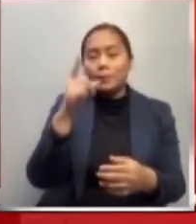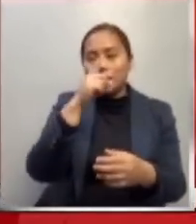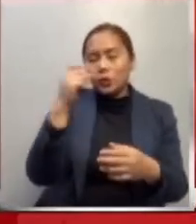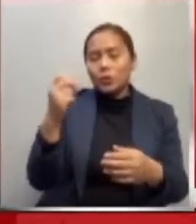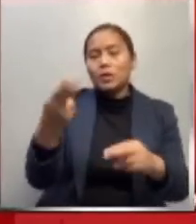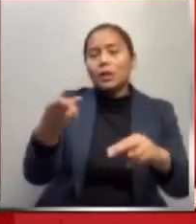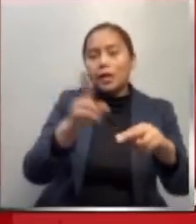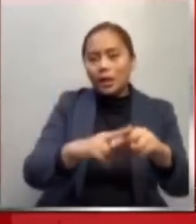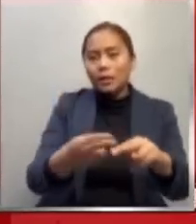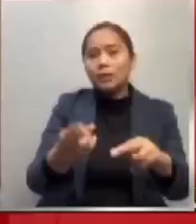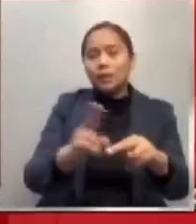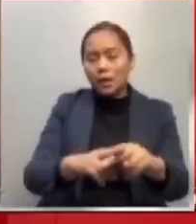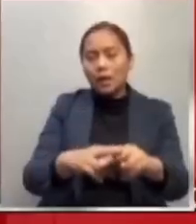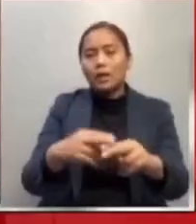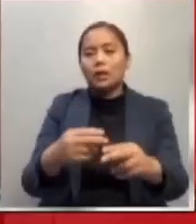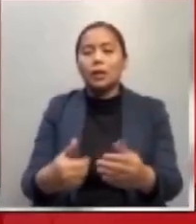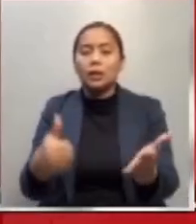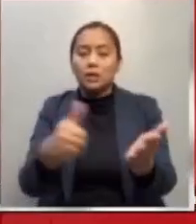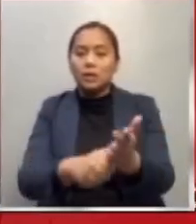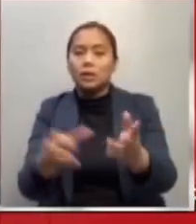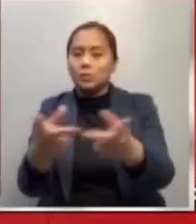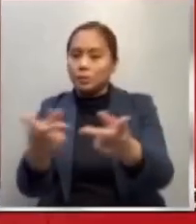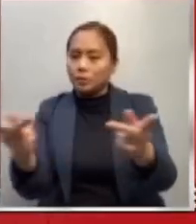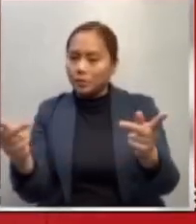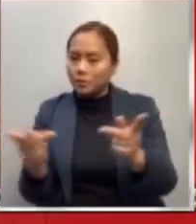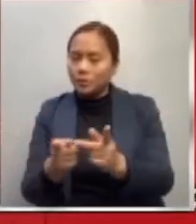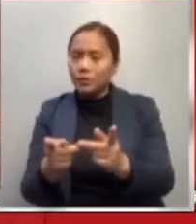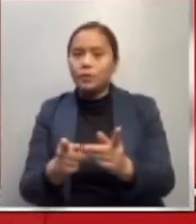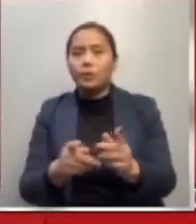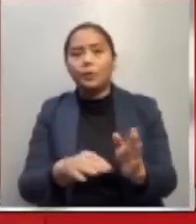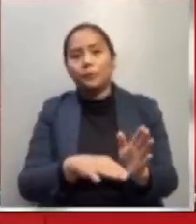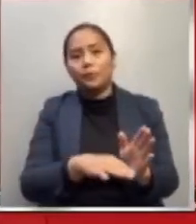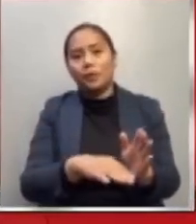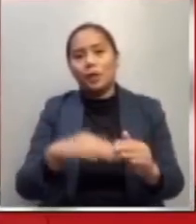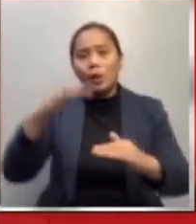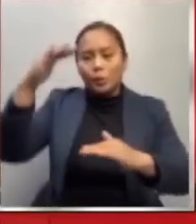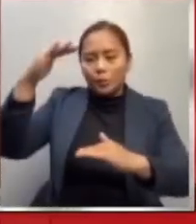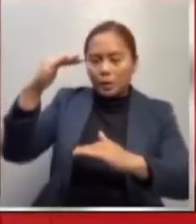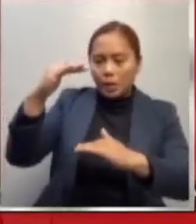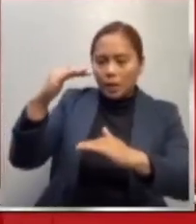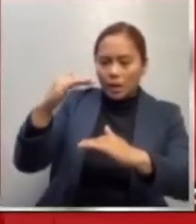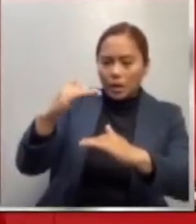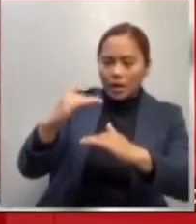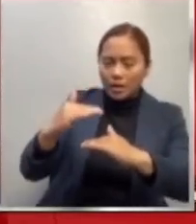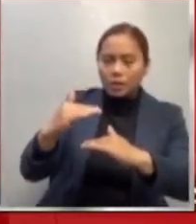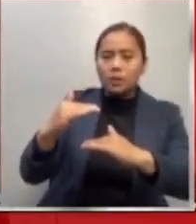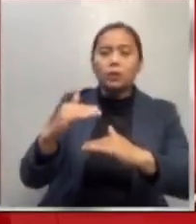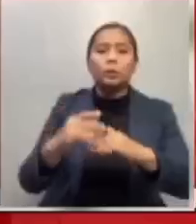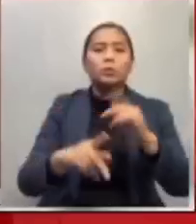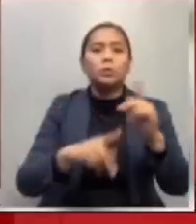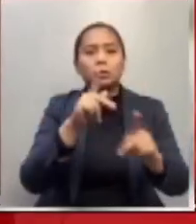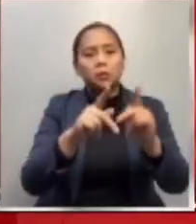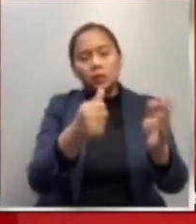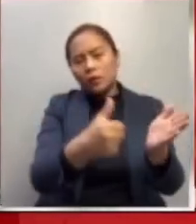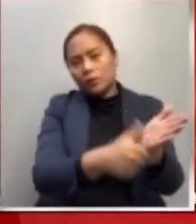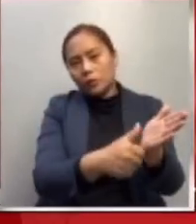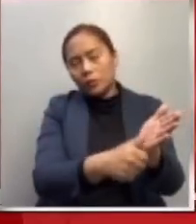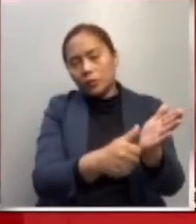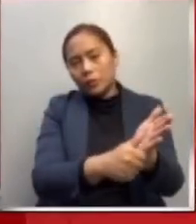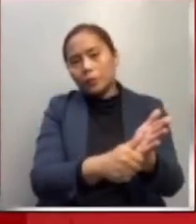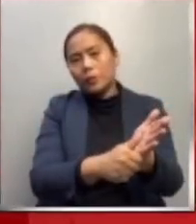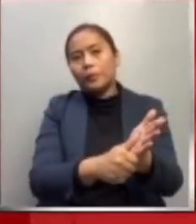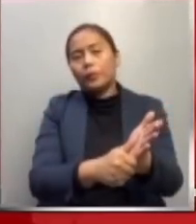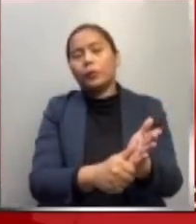natin yung number of voters per clustered precinct para nga maobserbahan itong social distancing ngayong panahon ng pandemya. At may katanungan pa